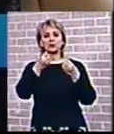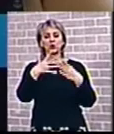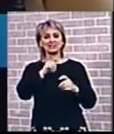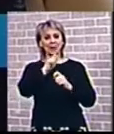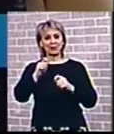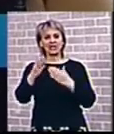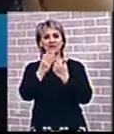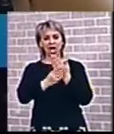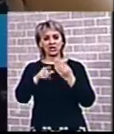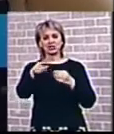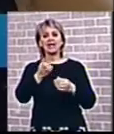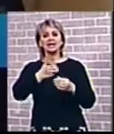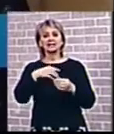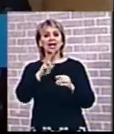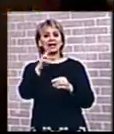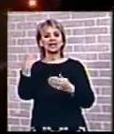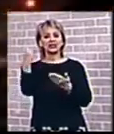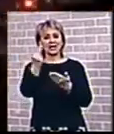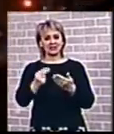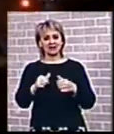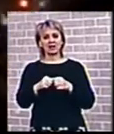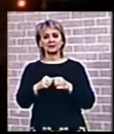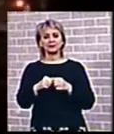подарили варежки и захотелось их как-то изобразить.